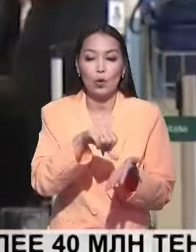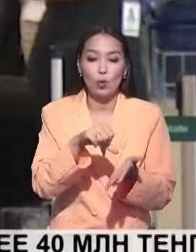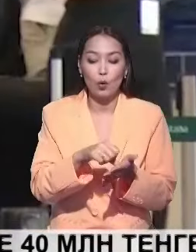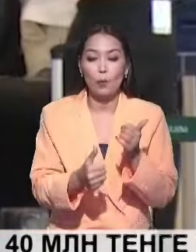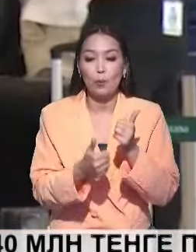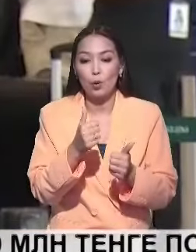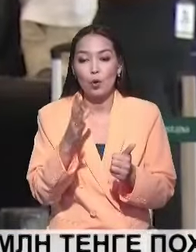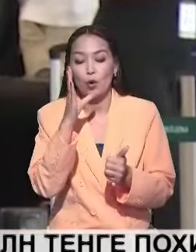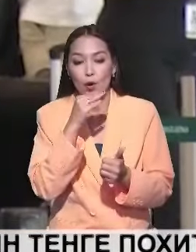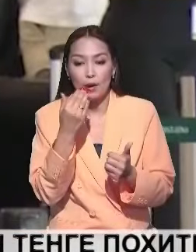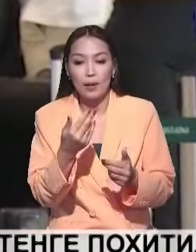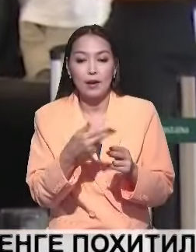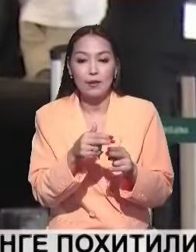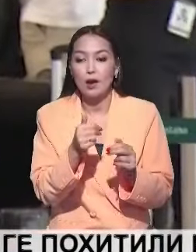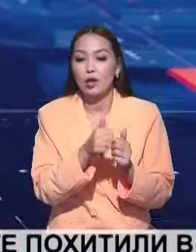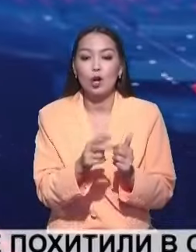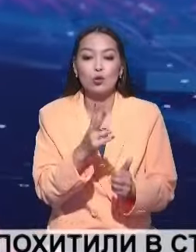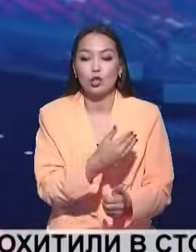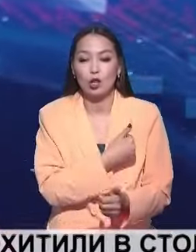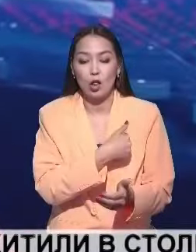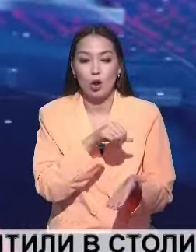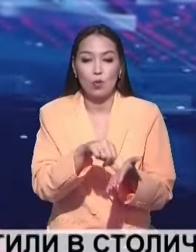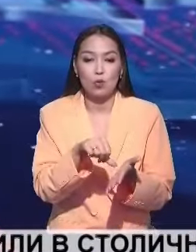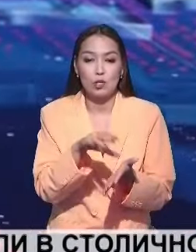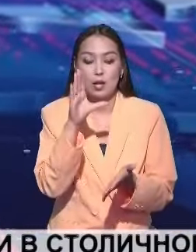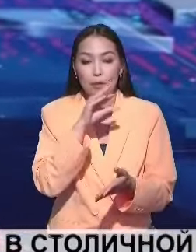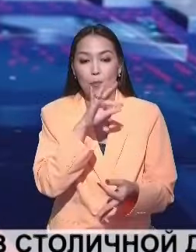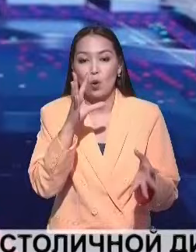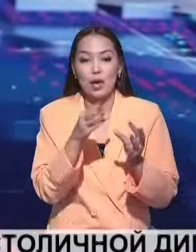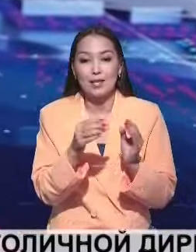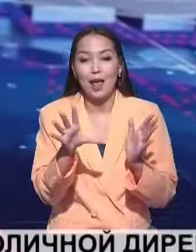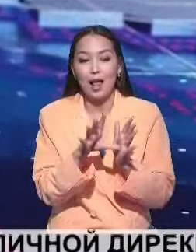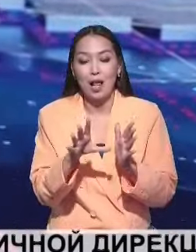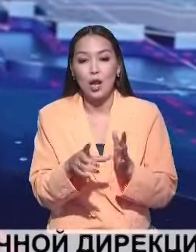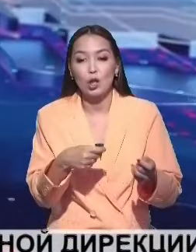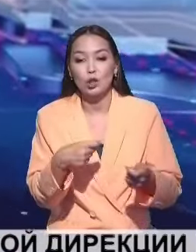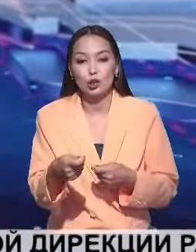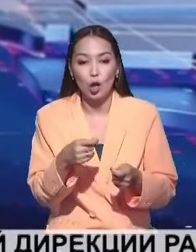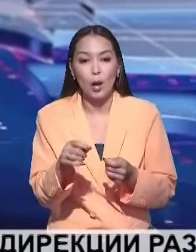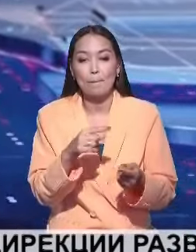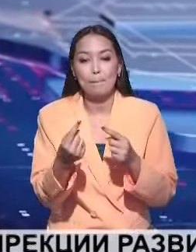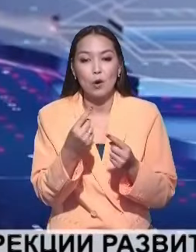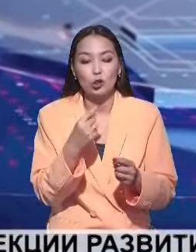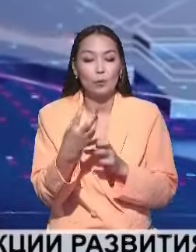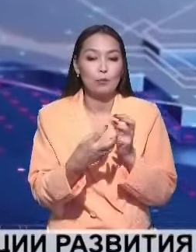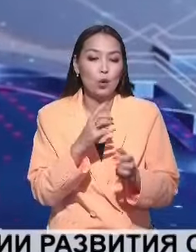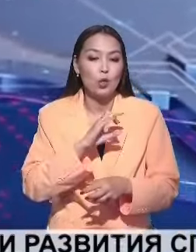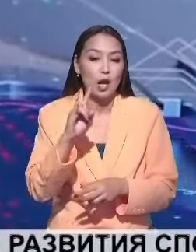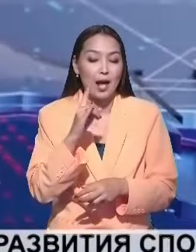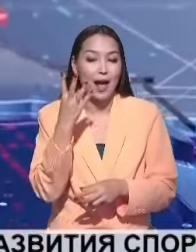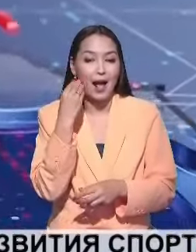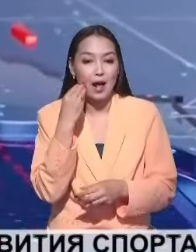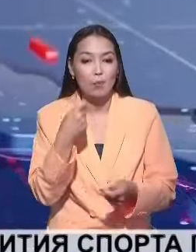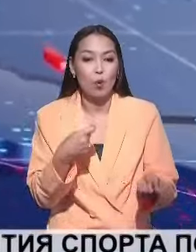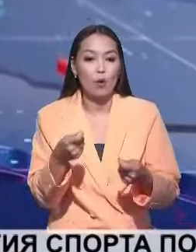конкурсе может принять каждый желающий. По результатам электронных торгов между акционерным обществом Международный аэропорт Алматы и